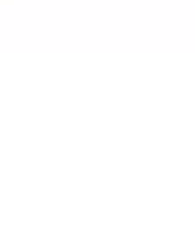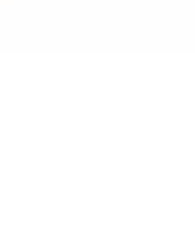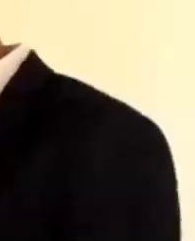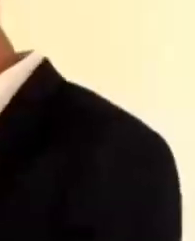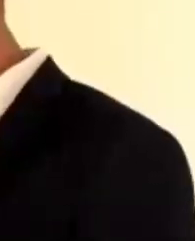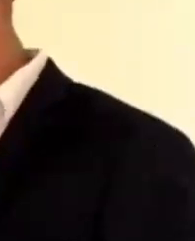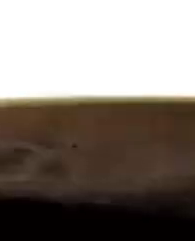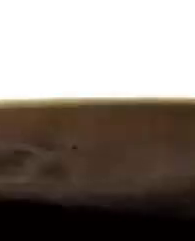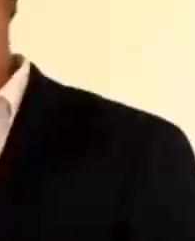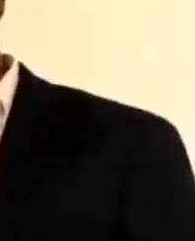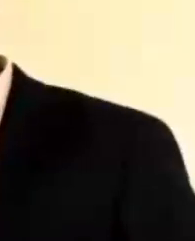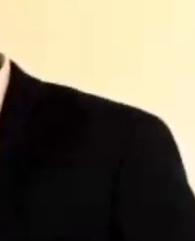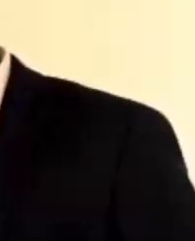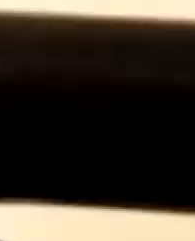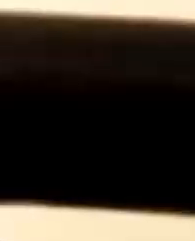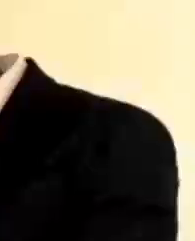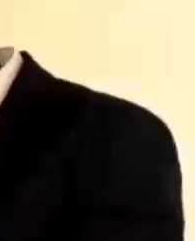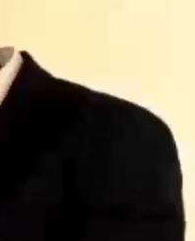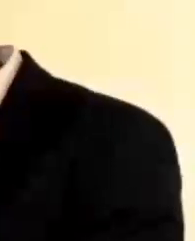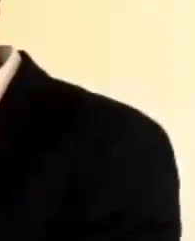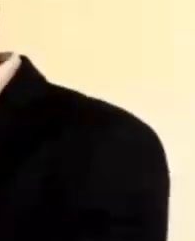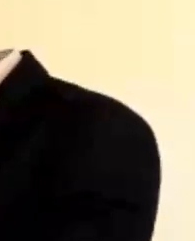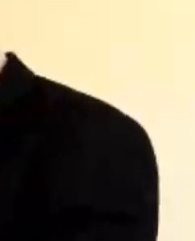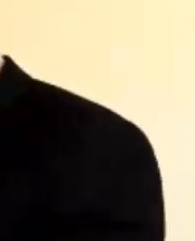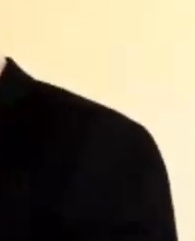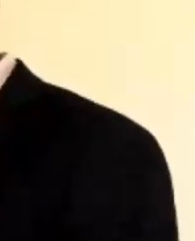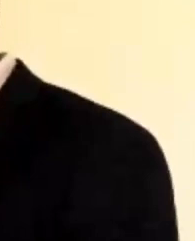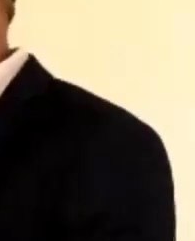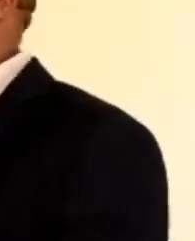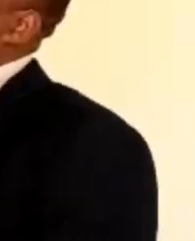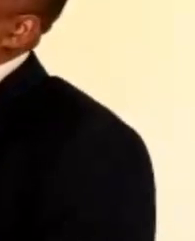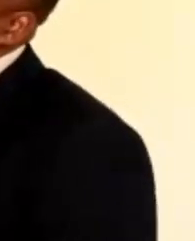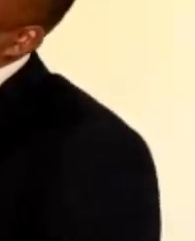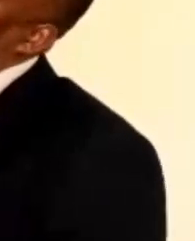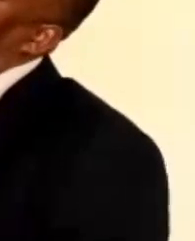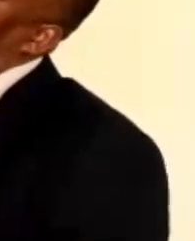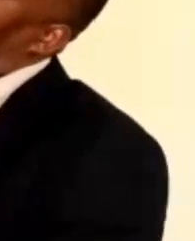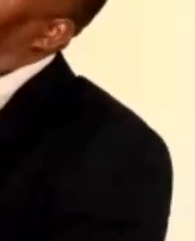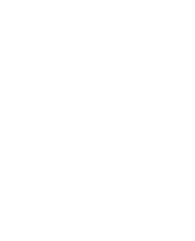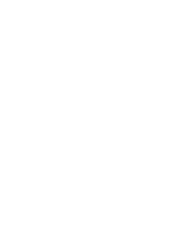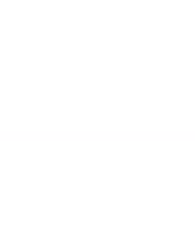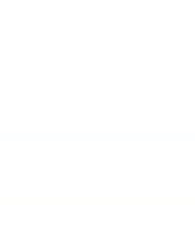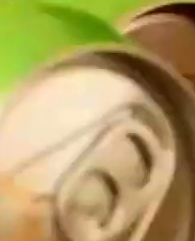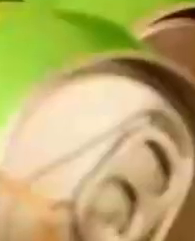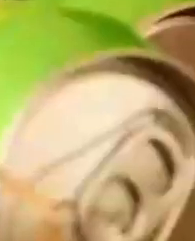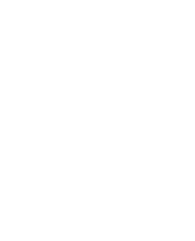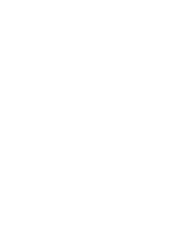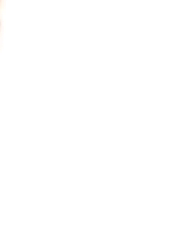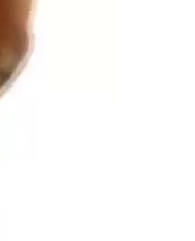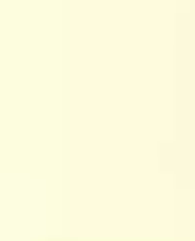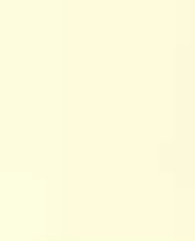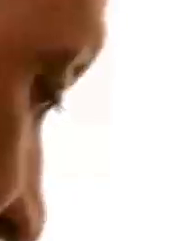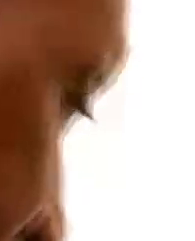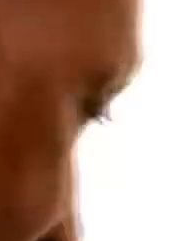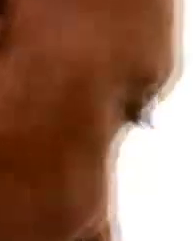Muzakaratsa rero iki kinyego mutuye kitwe kosoro. Umugabo kinyewe rwose abona kanyamuneza. Ariko kandi ndabasaba n'ijambo. Kayita arashaho umvira iki